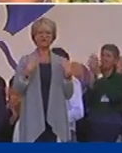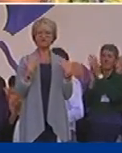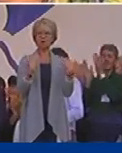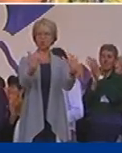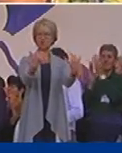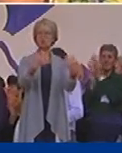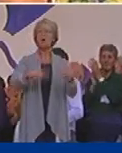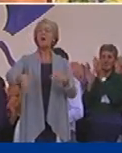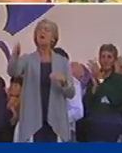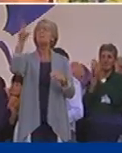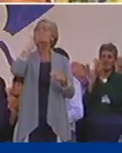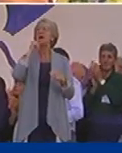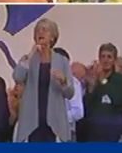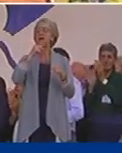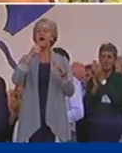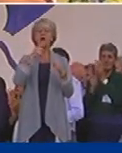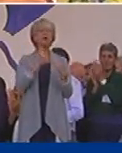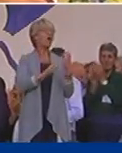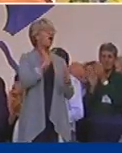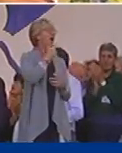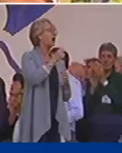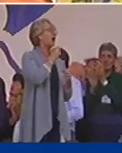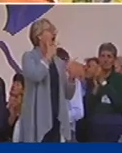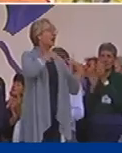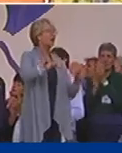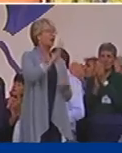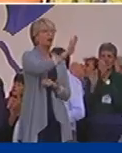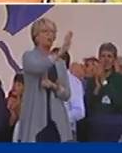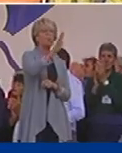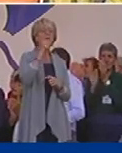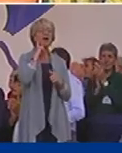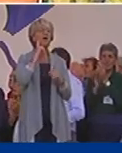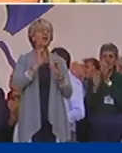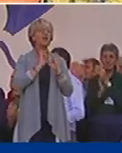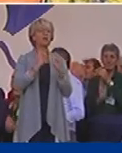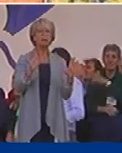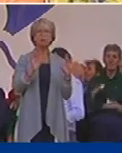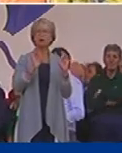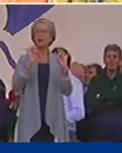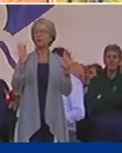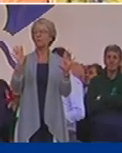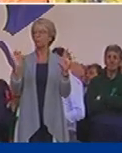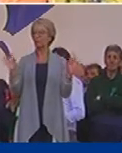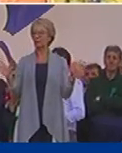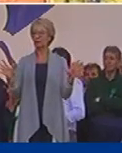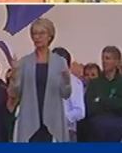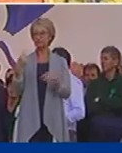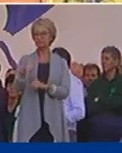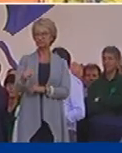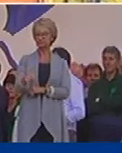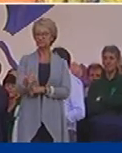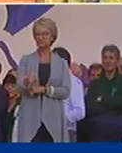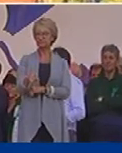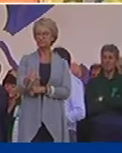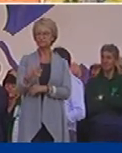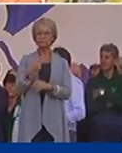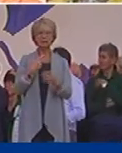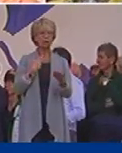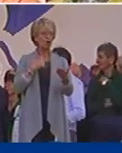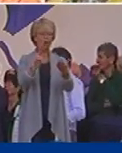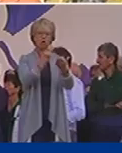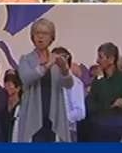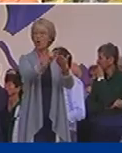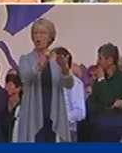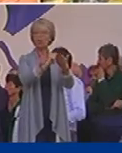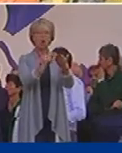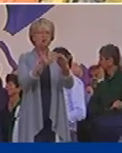parlando ognuno la sua lingua, ma liberi. Liberi. È questo che non avevo scritto stanotte, perché